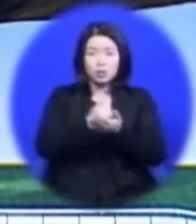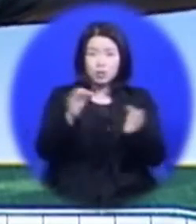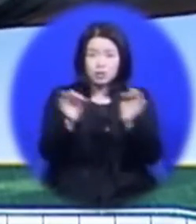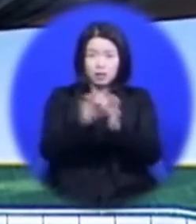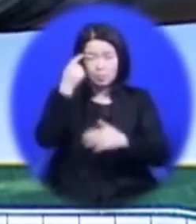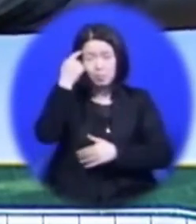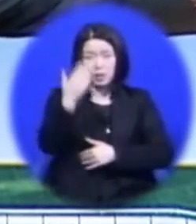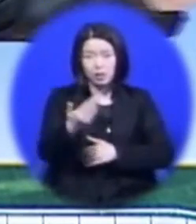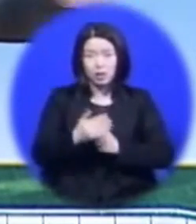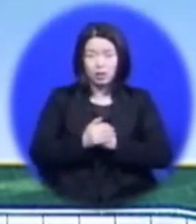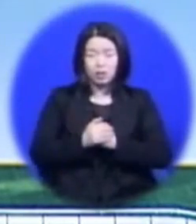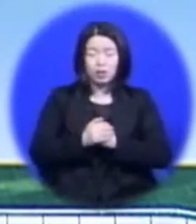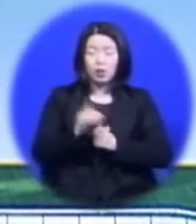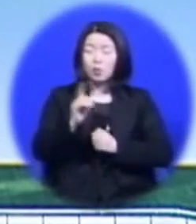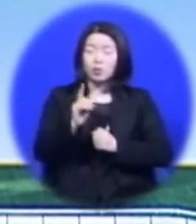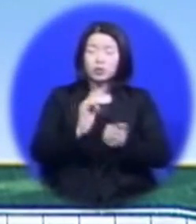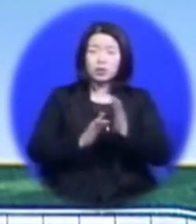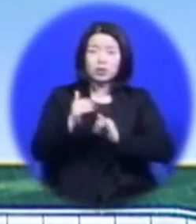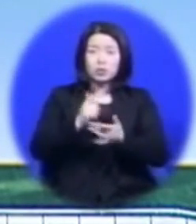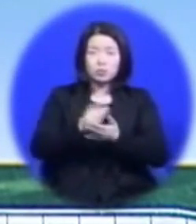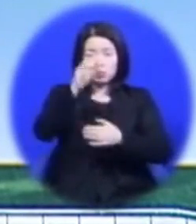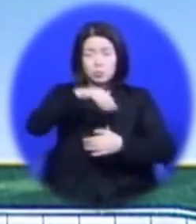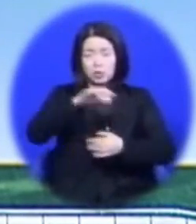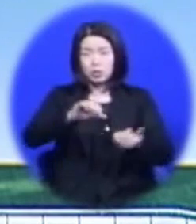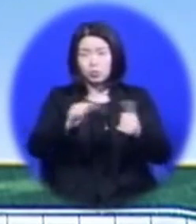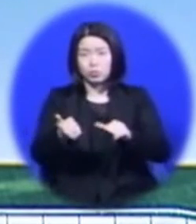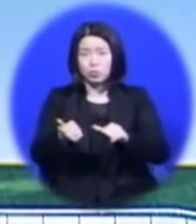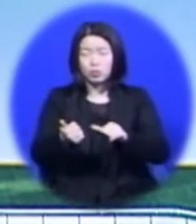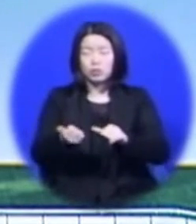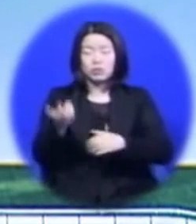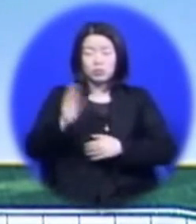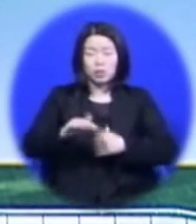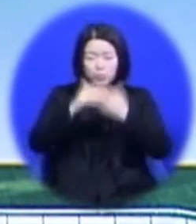십자가에 죽으셨는데 어떻게 모든 사람의 죄가 다 사함받느냐고